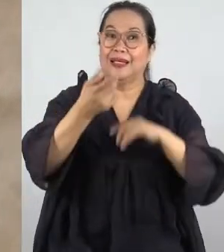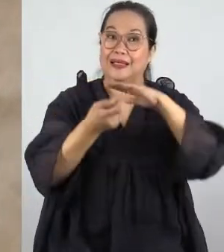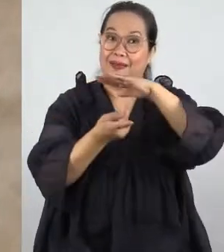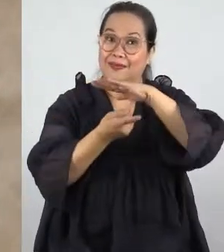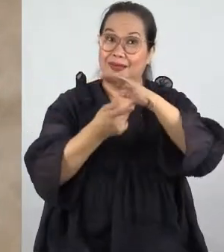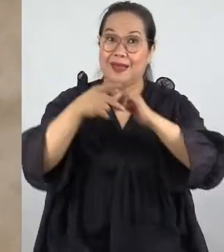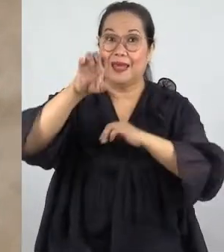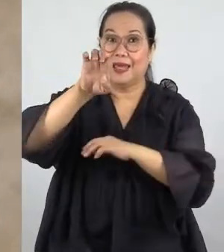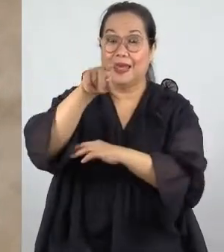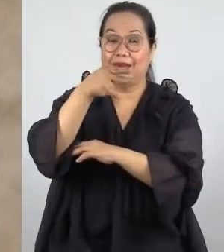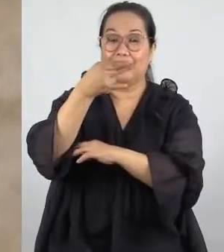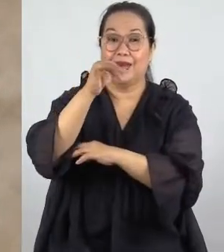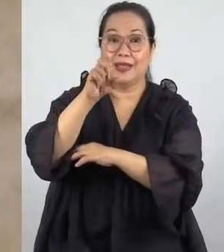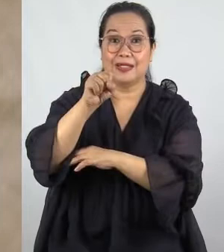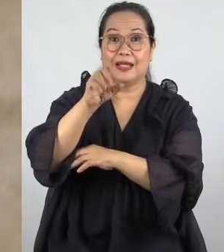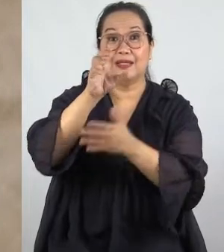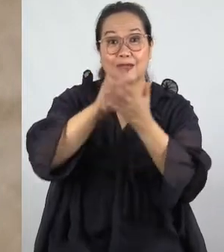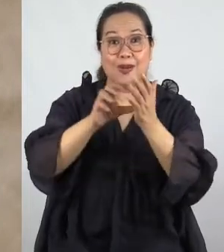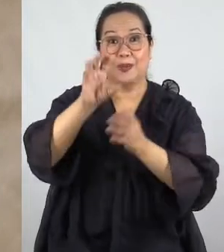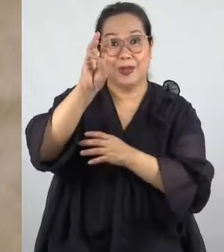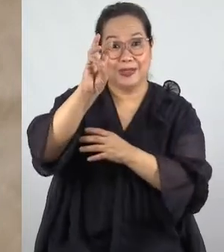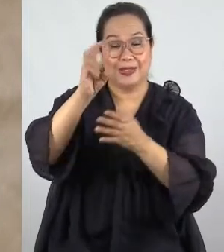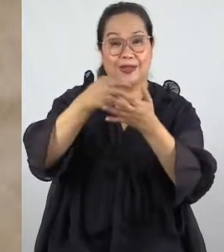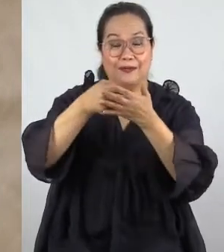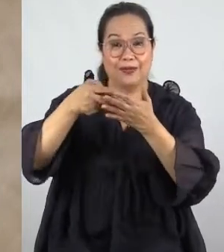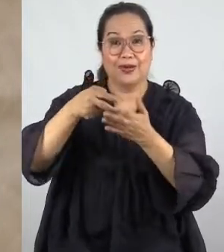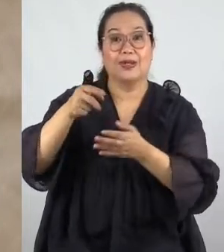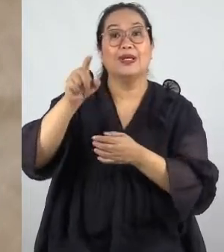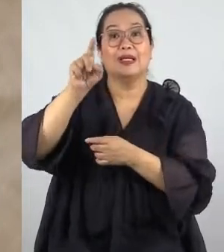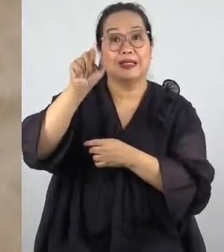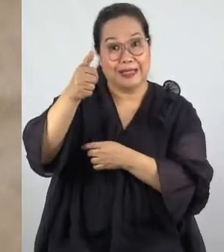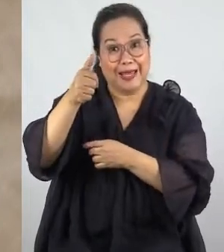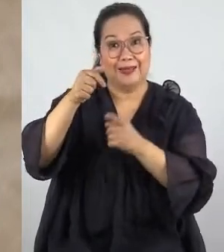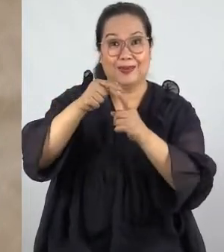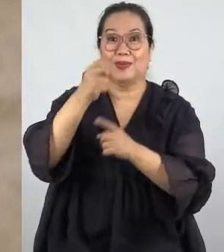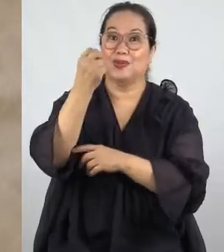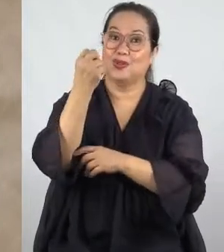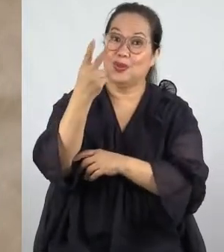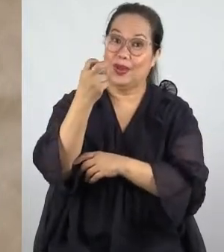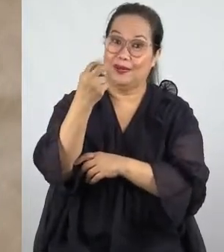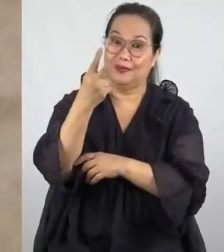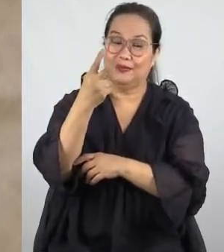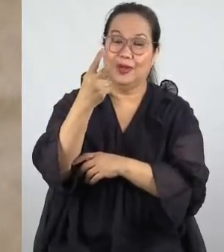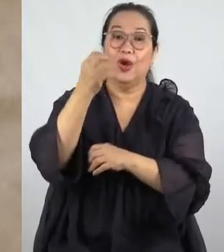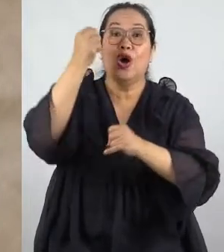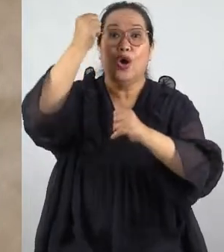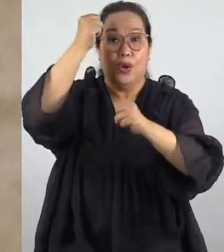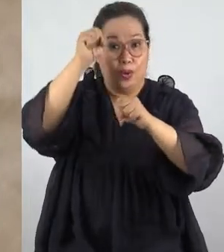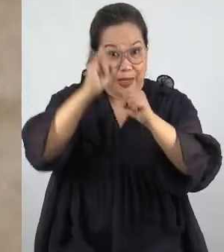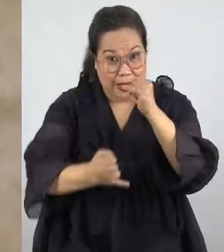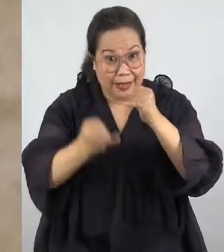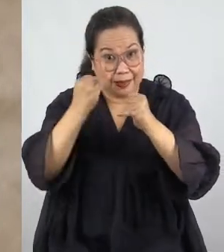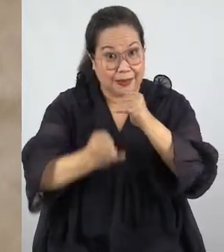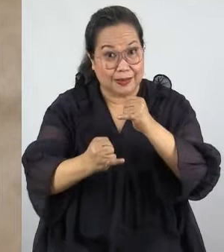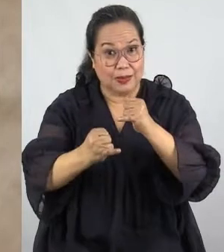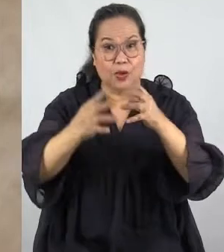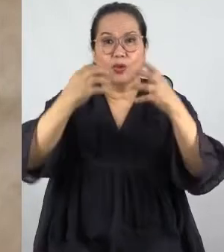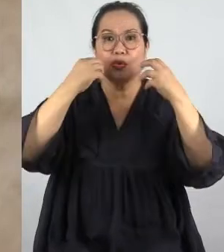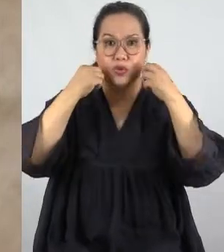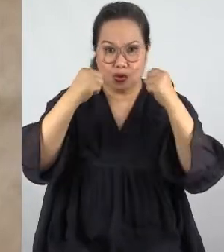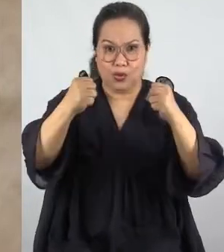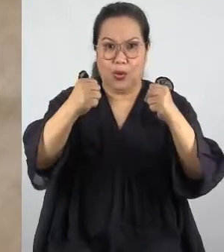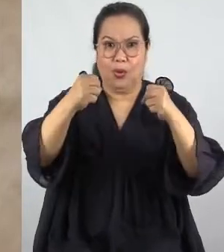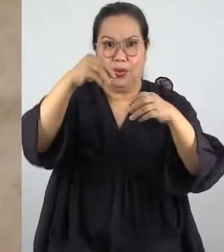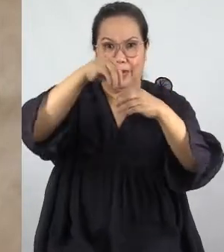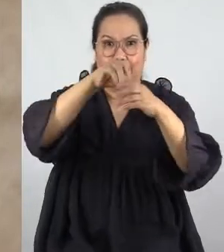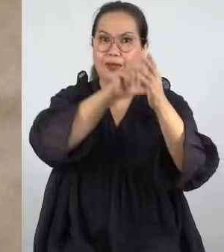6, verses 10 to 12. Ang sabi niya ron, finally, be strong in the